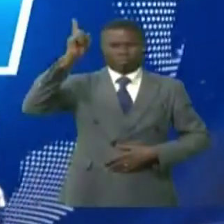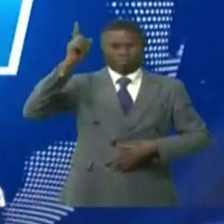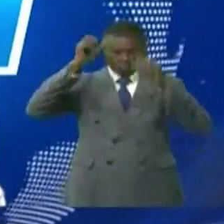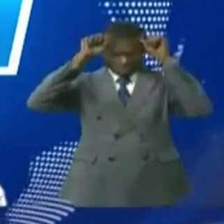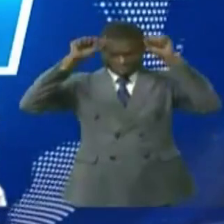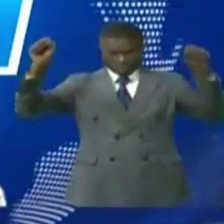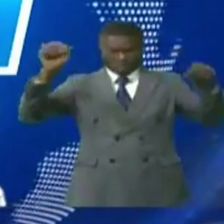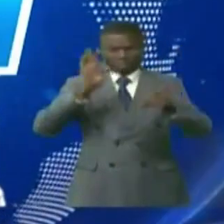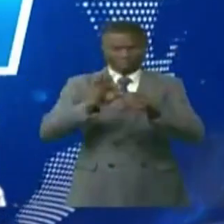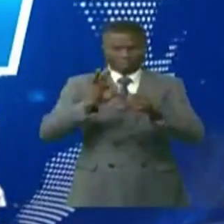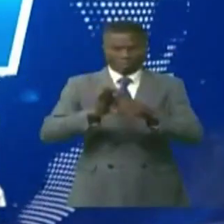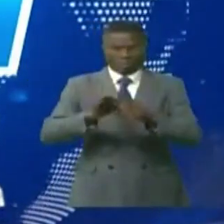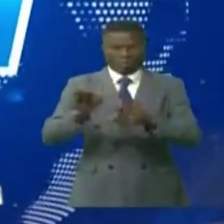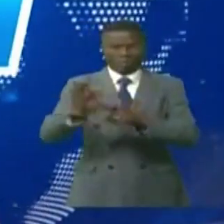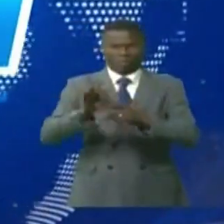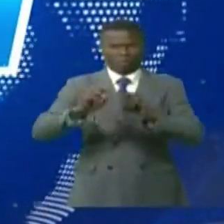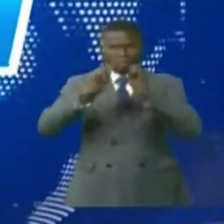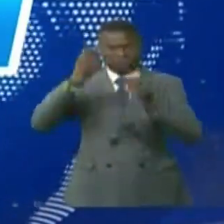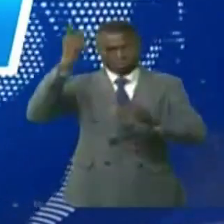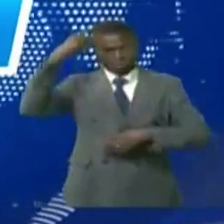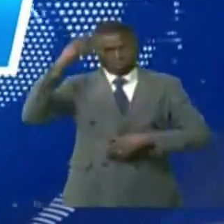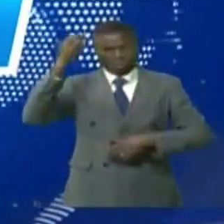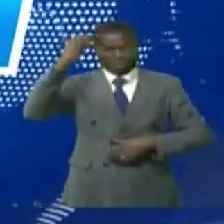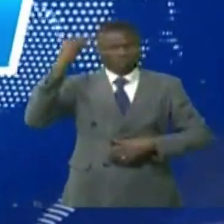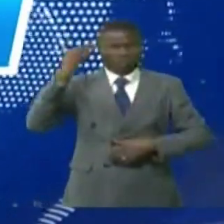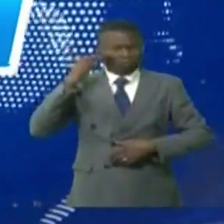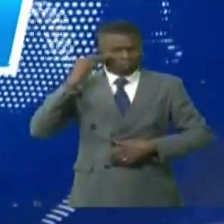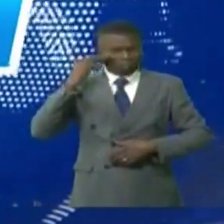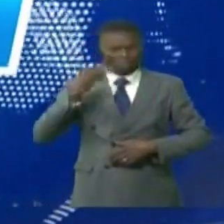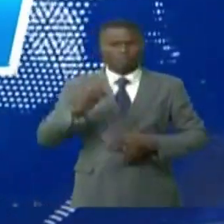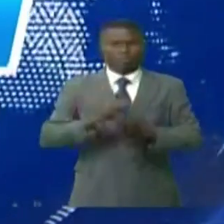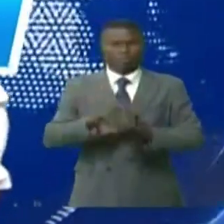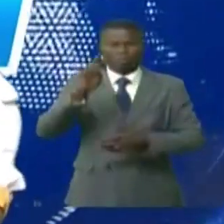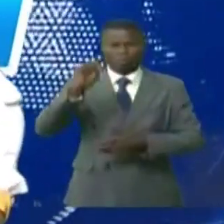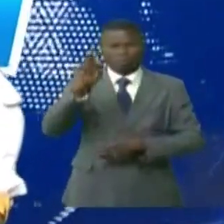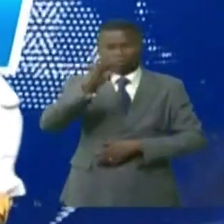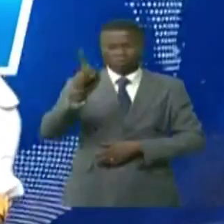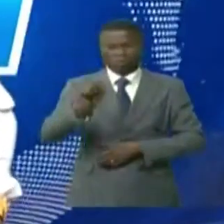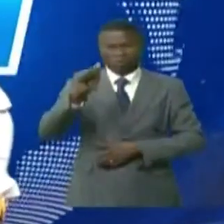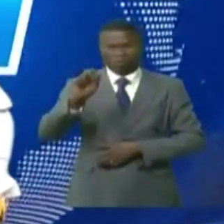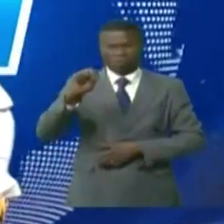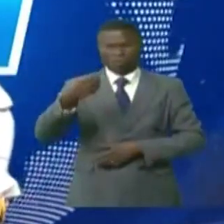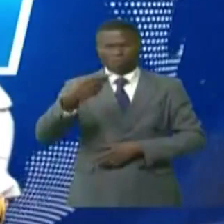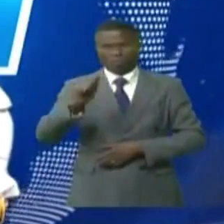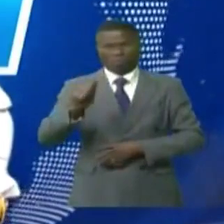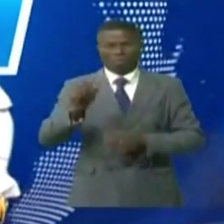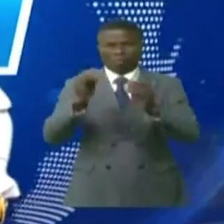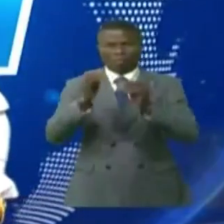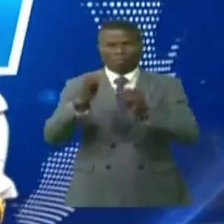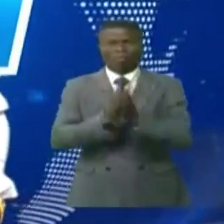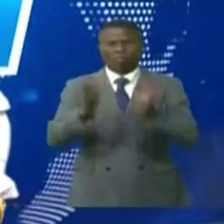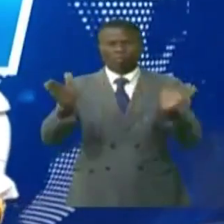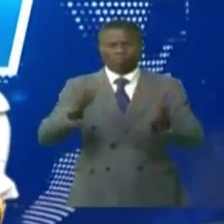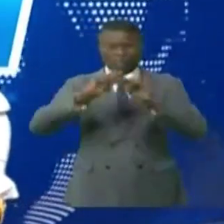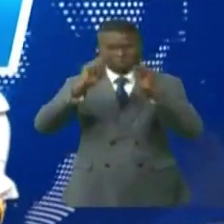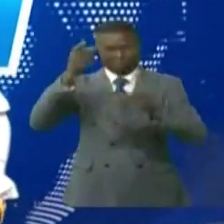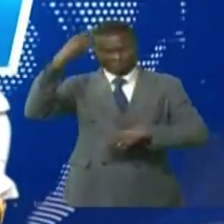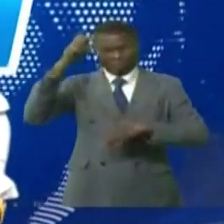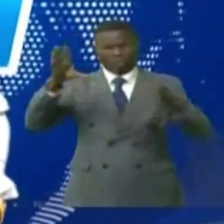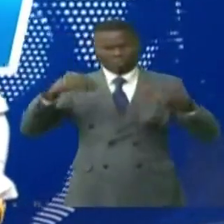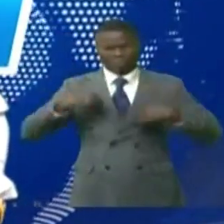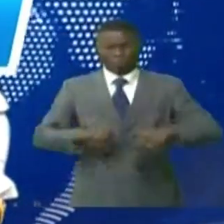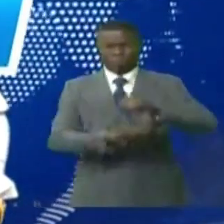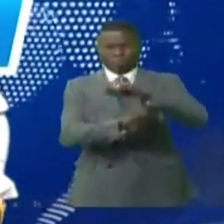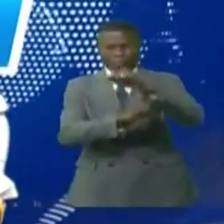aux échéances à venir par la formation politique du ministre Moïndo Nzangi, c'était lors de l'Assemblée générale de ce parti politique qui réaffirme